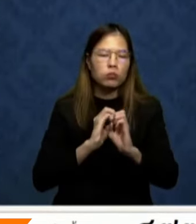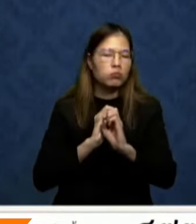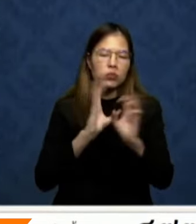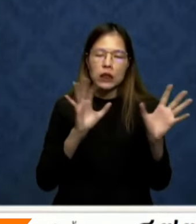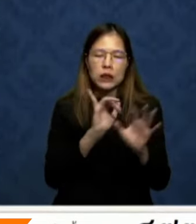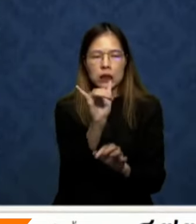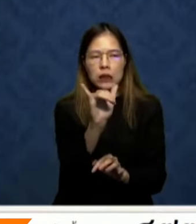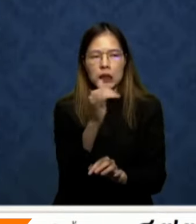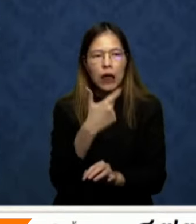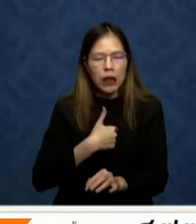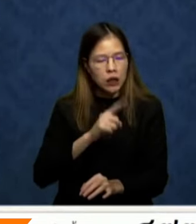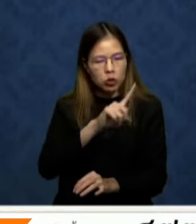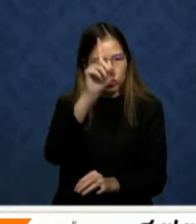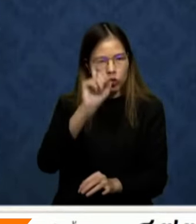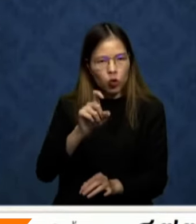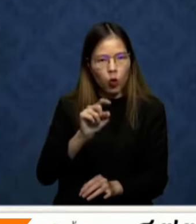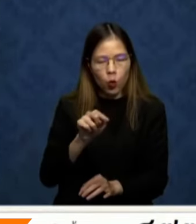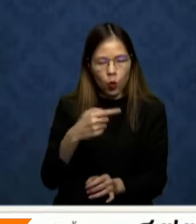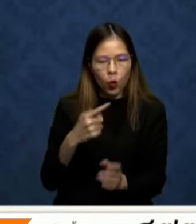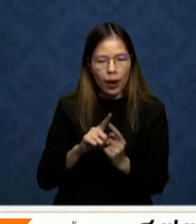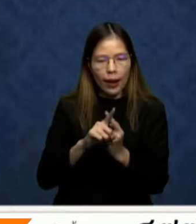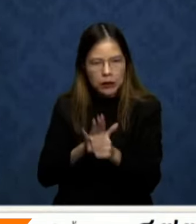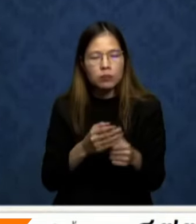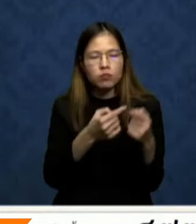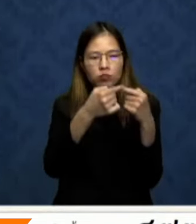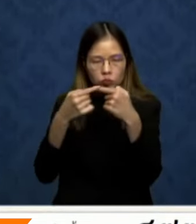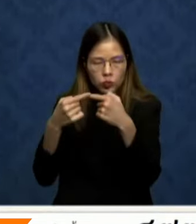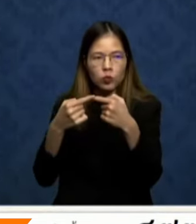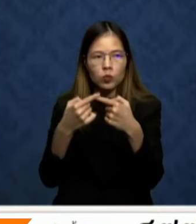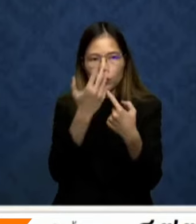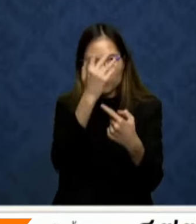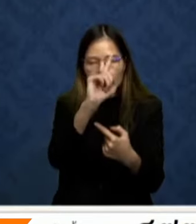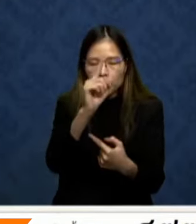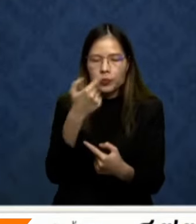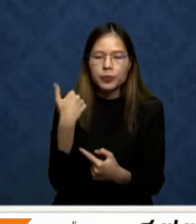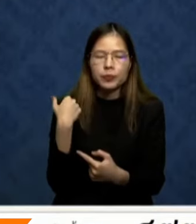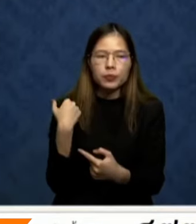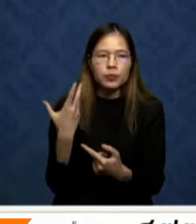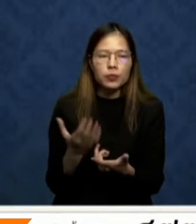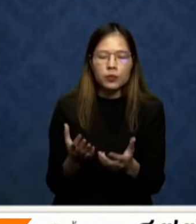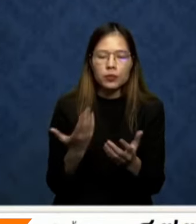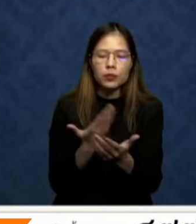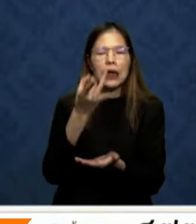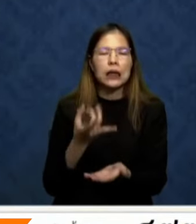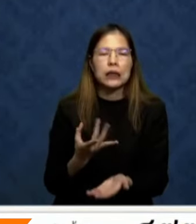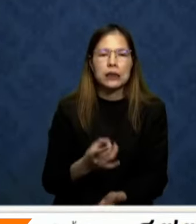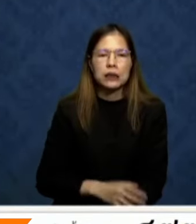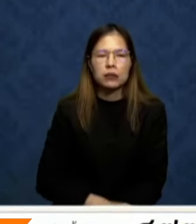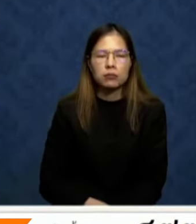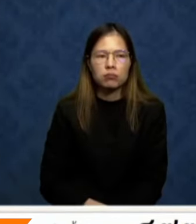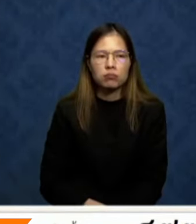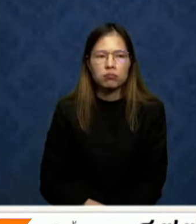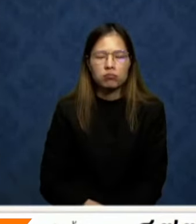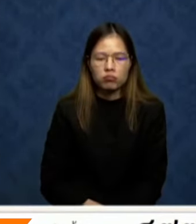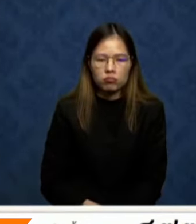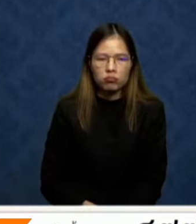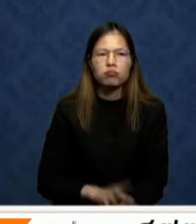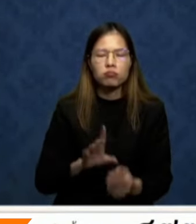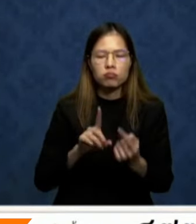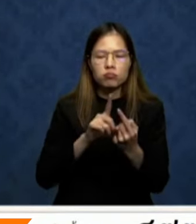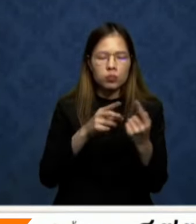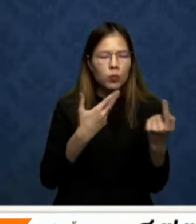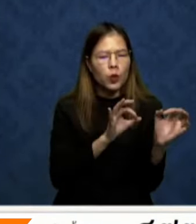ผมเลยตั้งเป็นข้อสังเกตเพื่อให้ท่านติดตามต่อนะครับว่าตามที่สำนักงบประมาณจะได้จัดสรรคืออะไรตามที่จะได้มีการโอนเปลี่